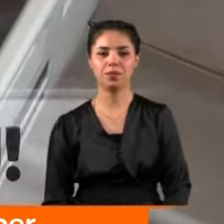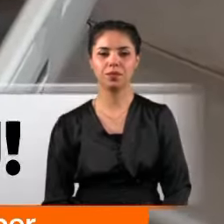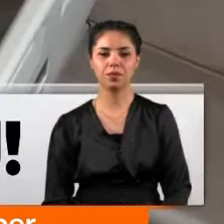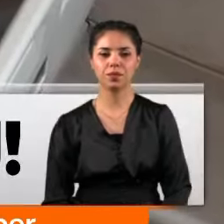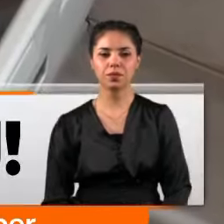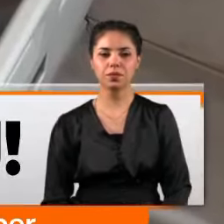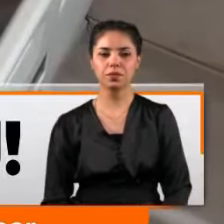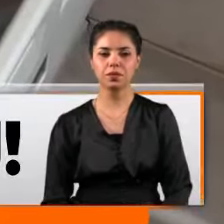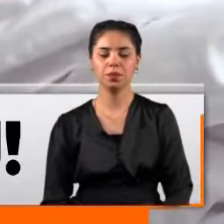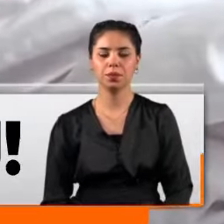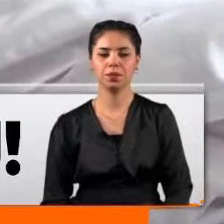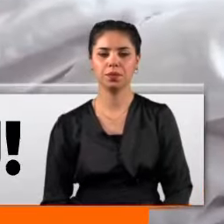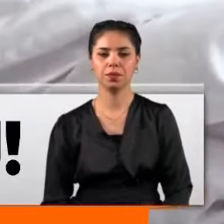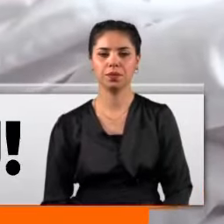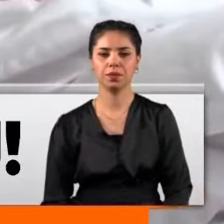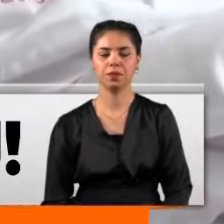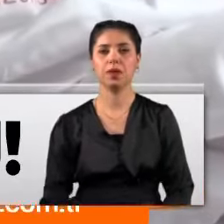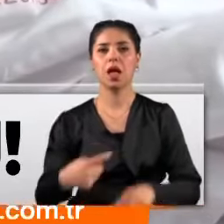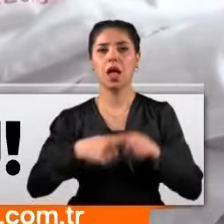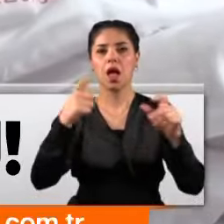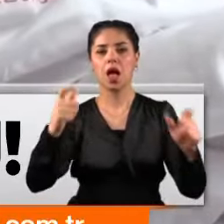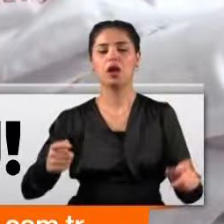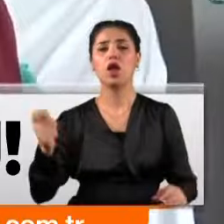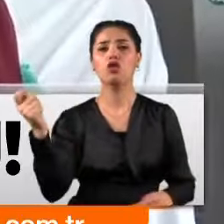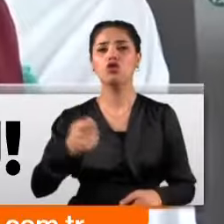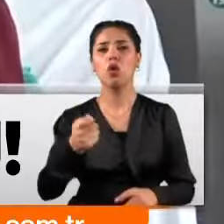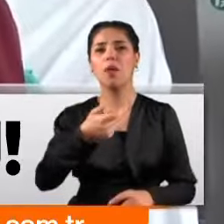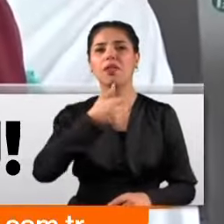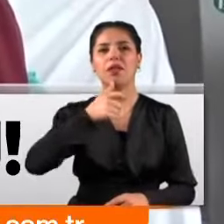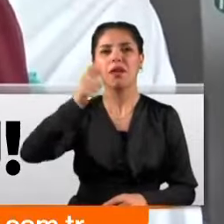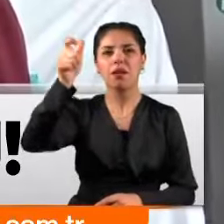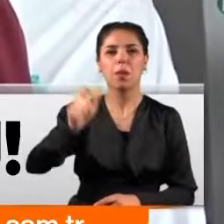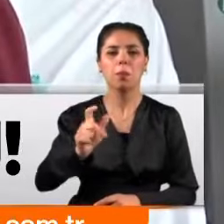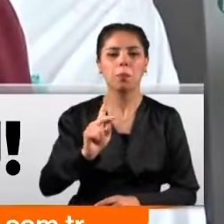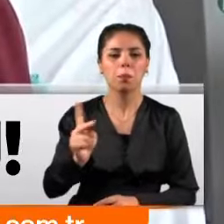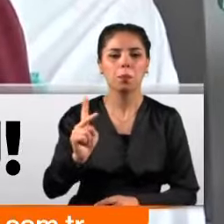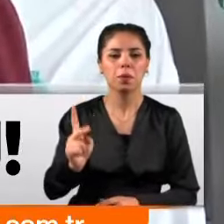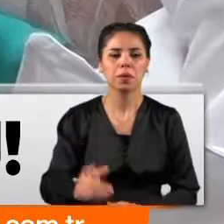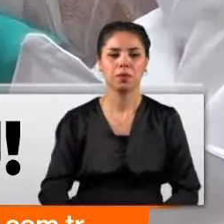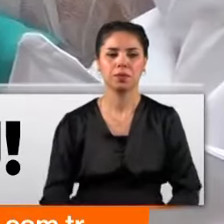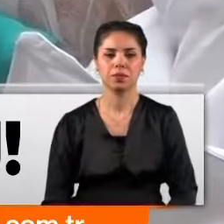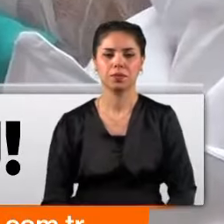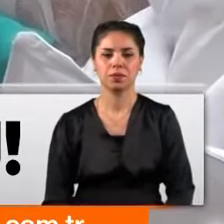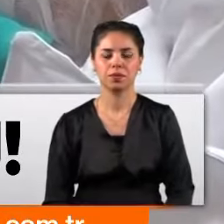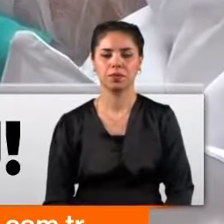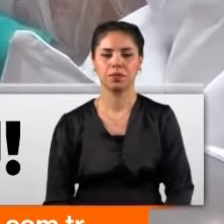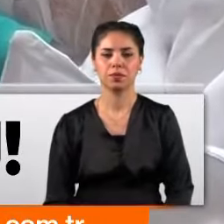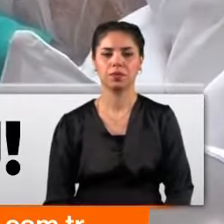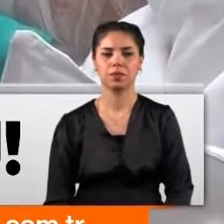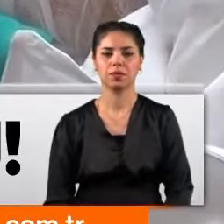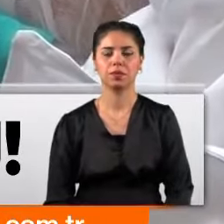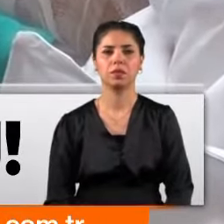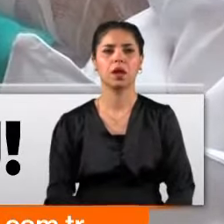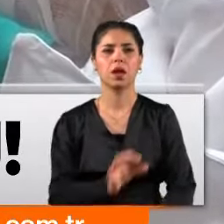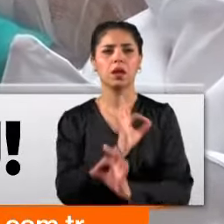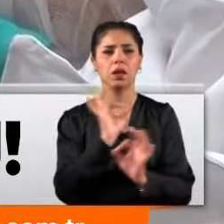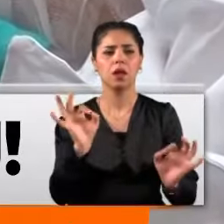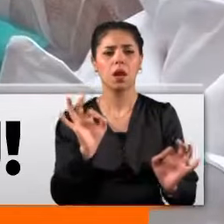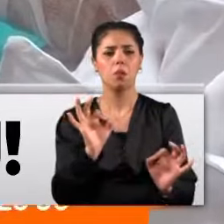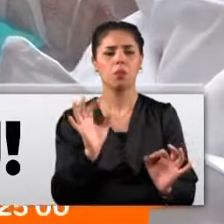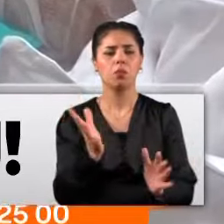Ayağımın hareket etmiyor. Ardahan'da çobanlık yapıyordu. Geleceksin inşallah. Başına gelenler deyim tam da